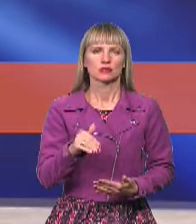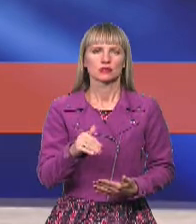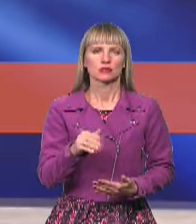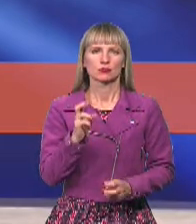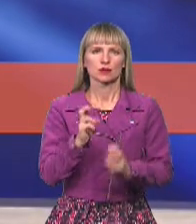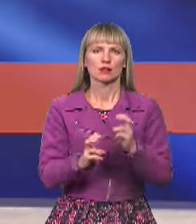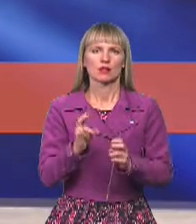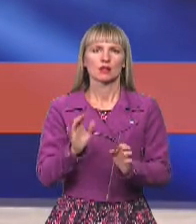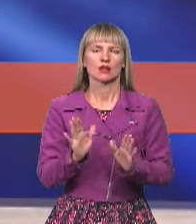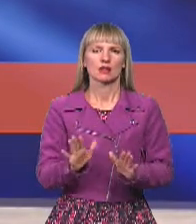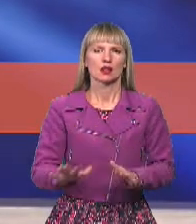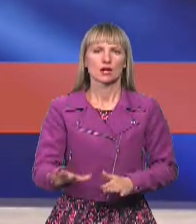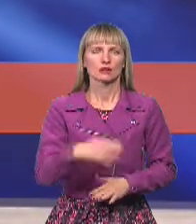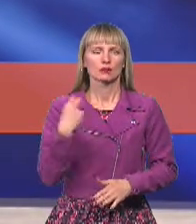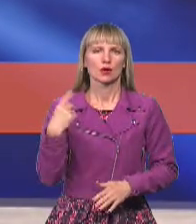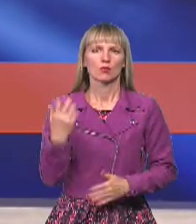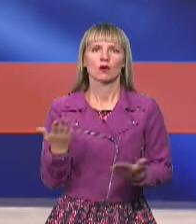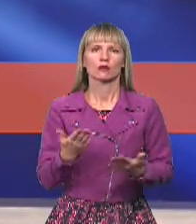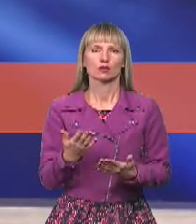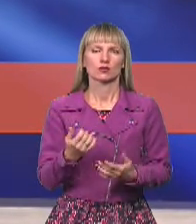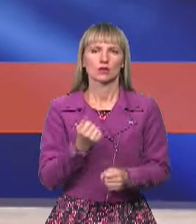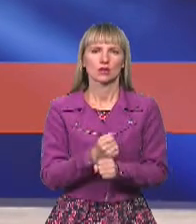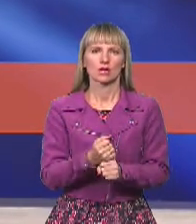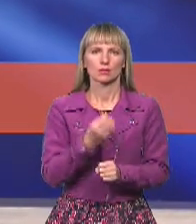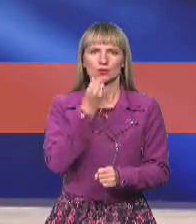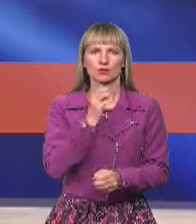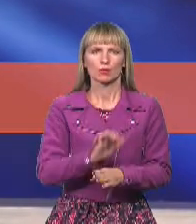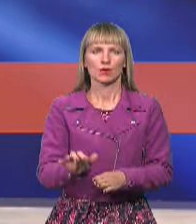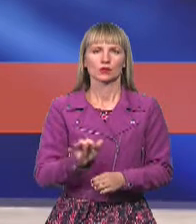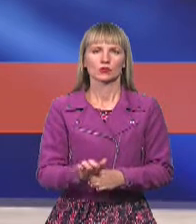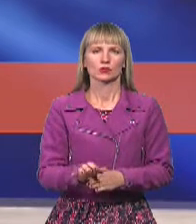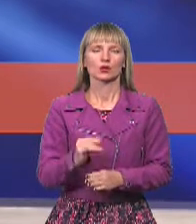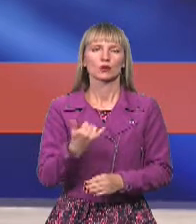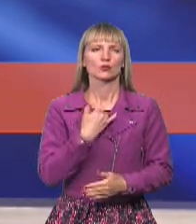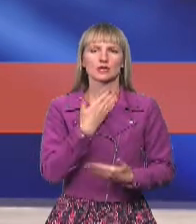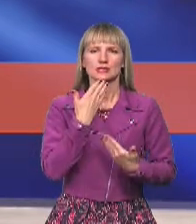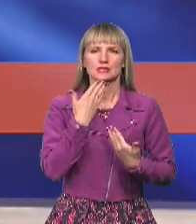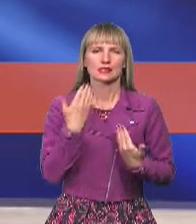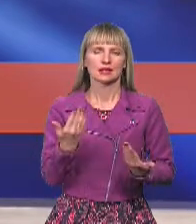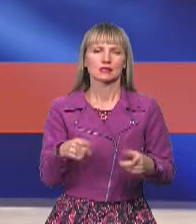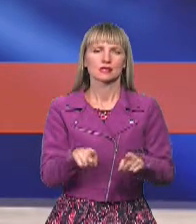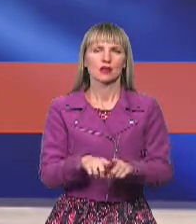только вот на территории Запорожской области, которые занимаются пищевыми продуктами. И у нас нет такого